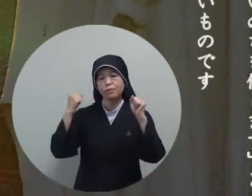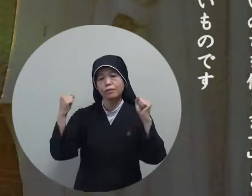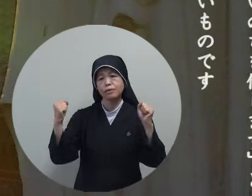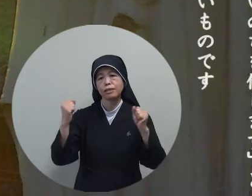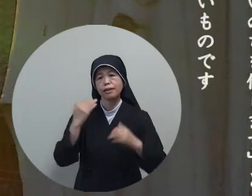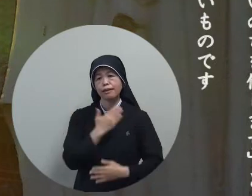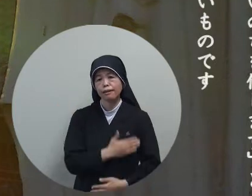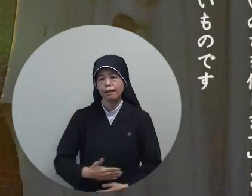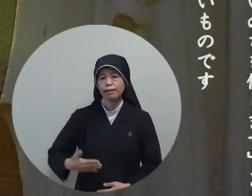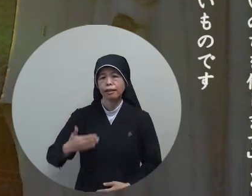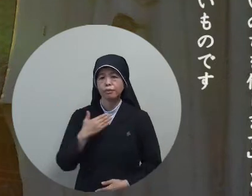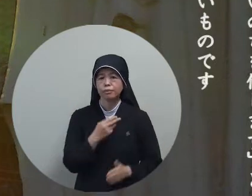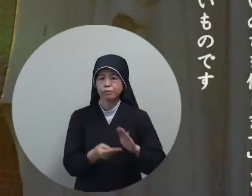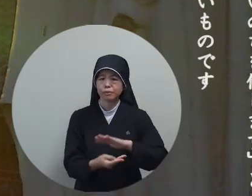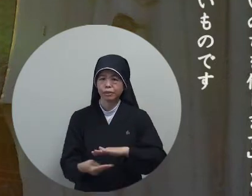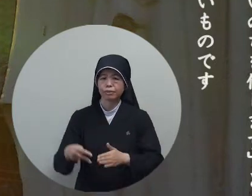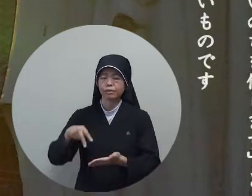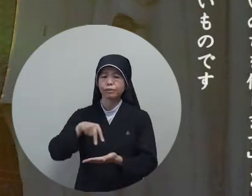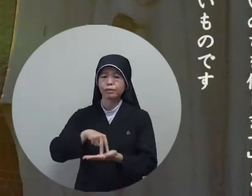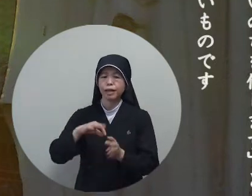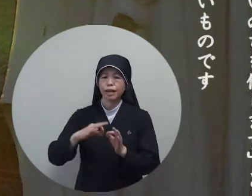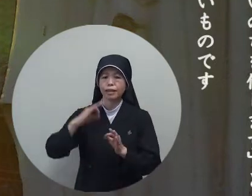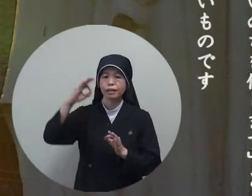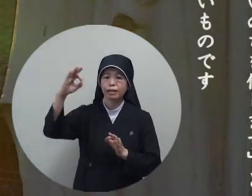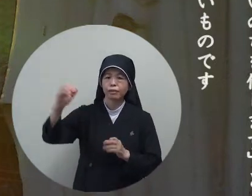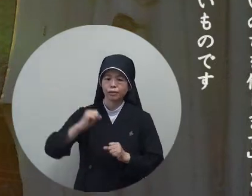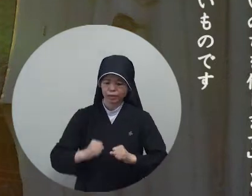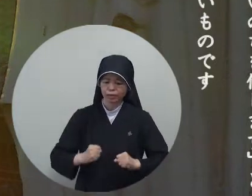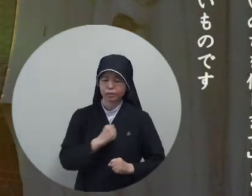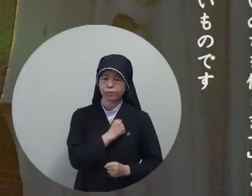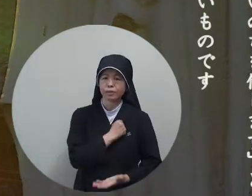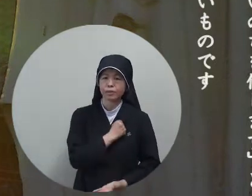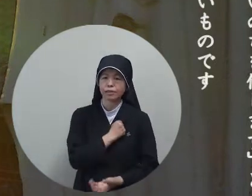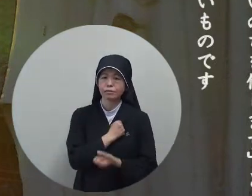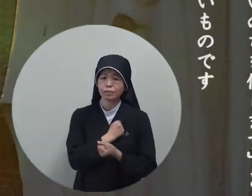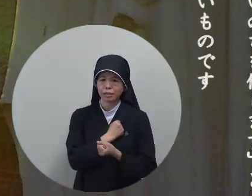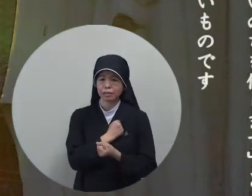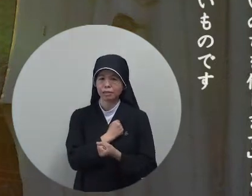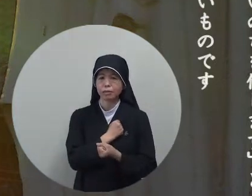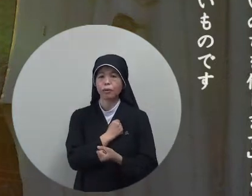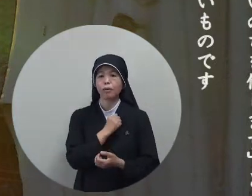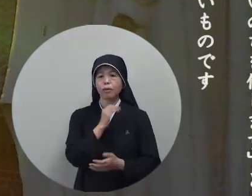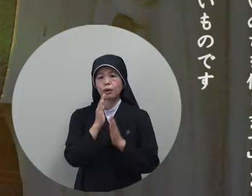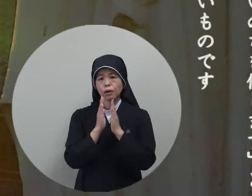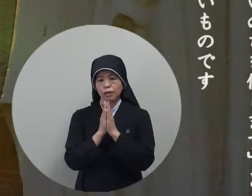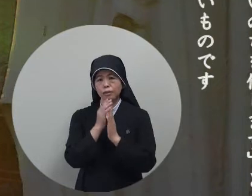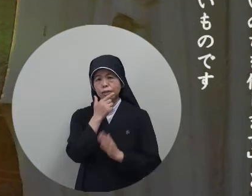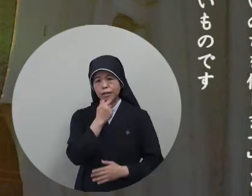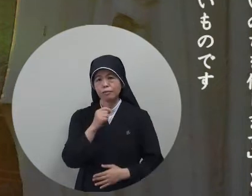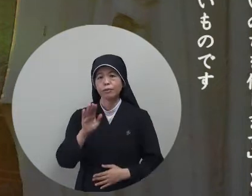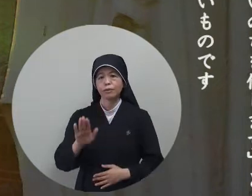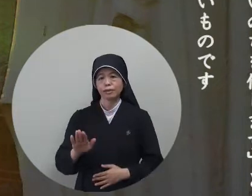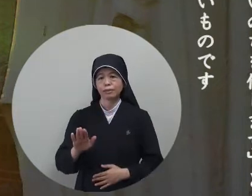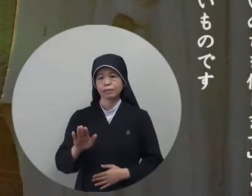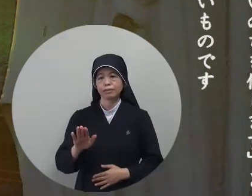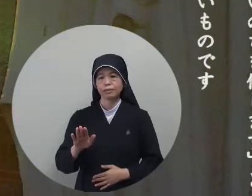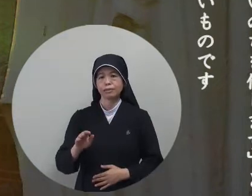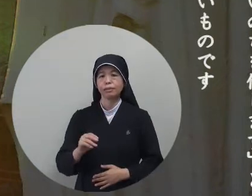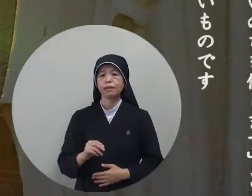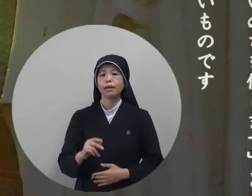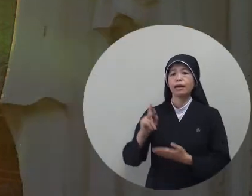し、体の復活、永遠の命を信じますと祈りたいものです。